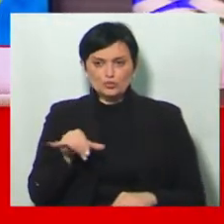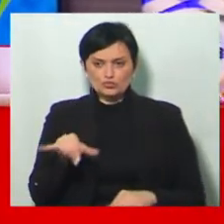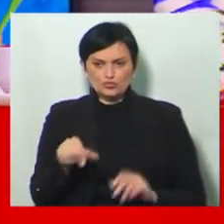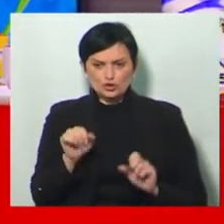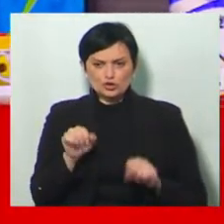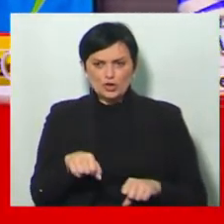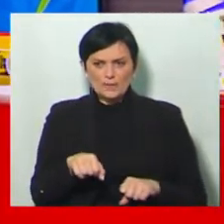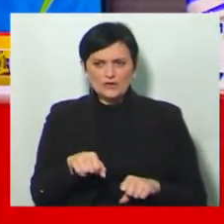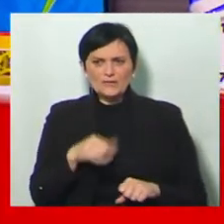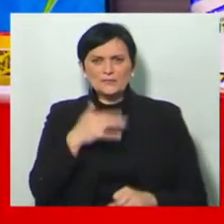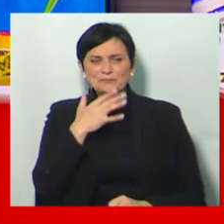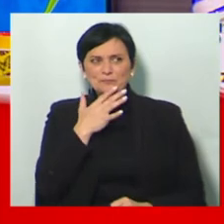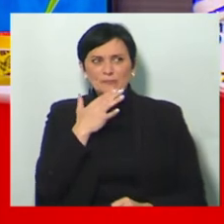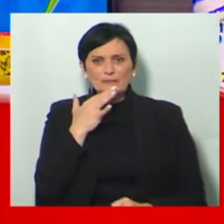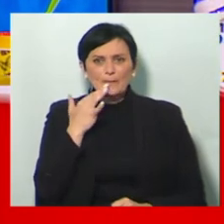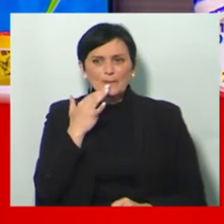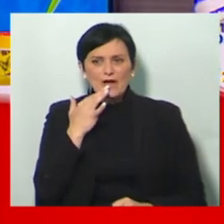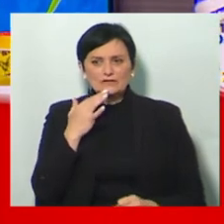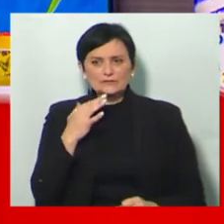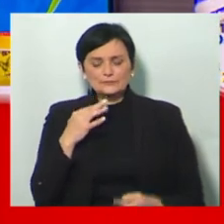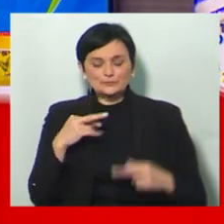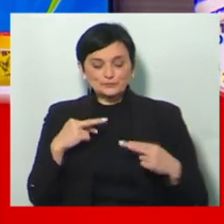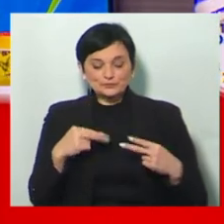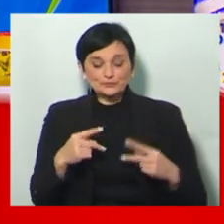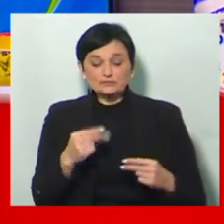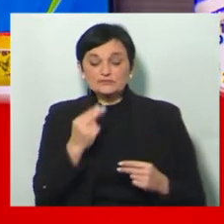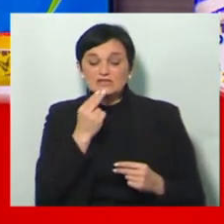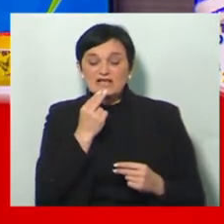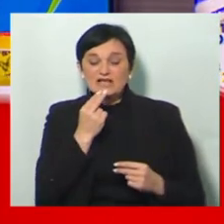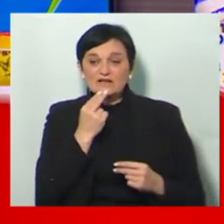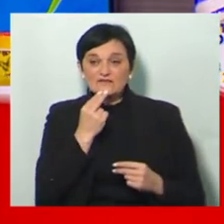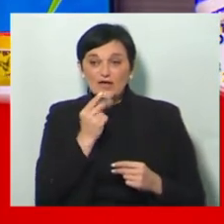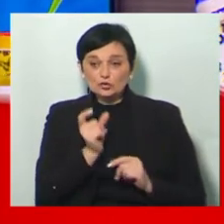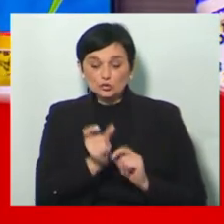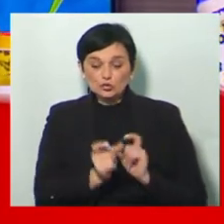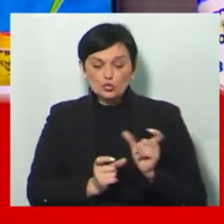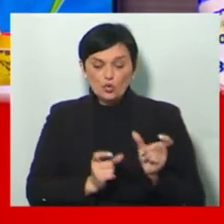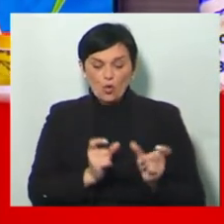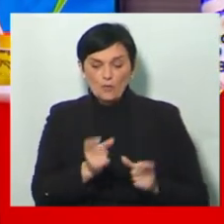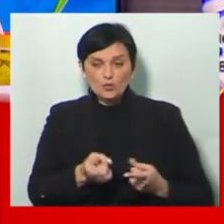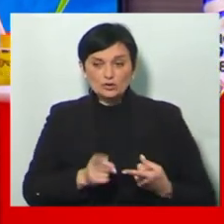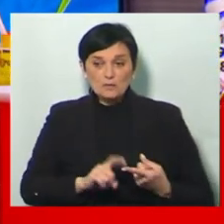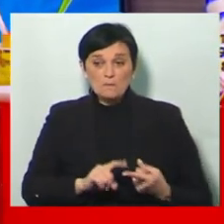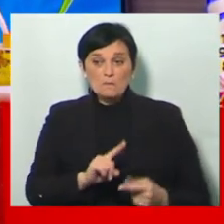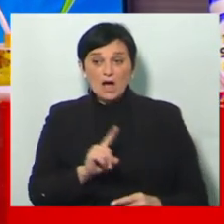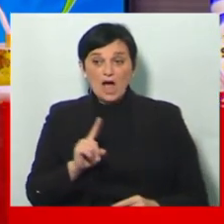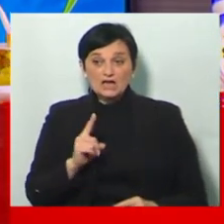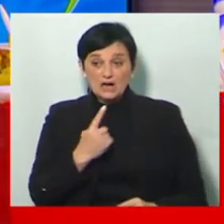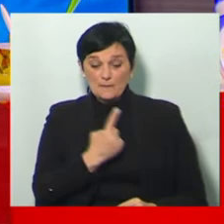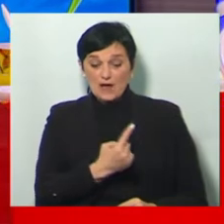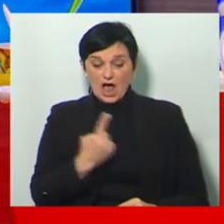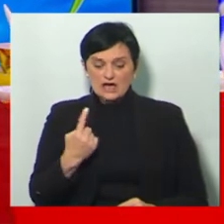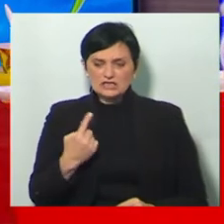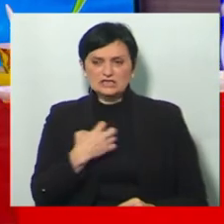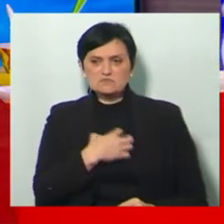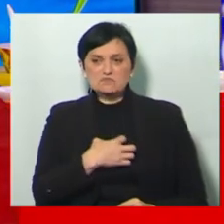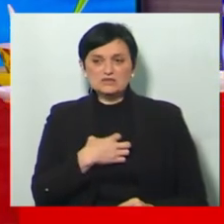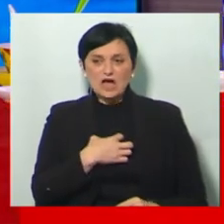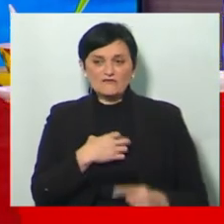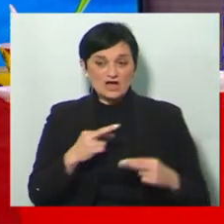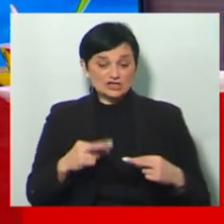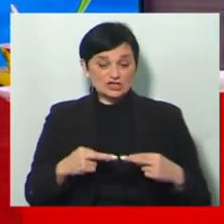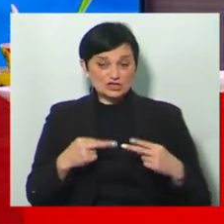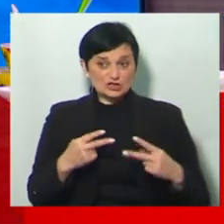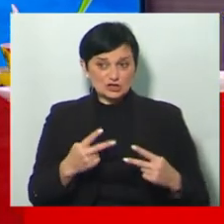ჰქონდეს ძალიან ბევრი ცვლილება კვების კომპონენტებთან დაკავშირებული, მაგრამ ერთ-ერთი მთავარი ცვლილება,